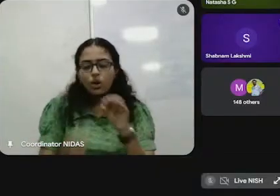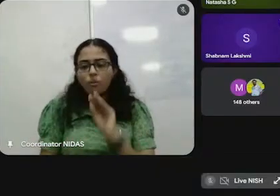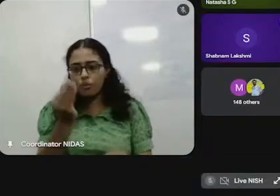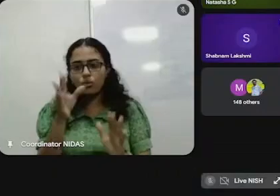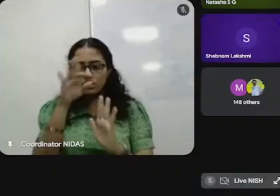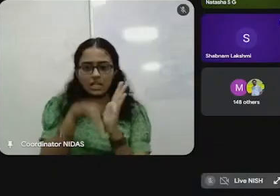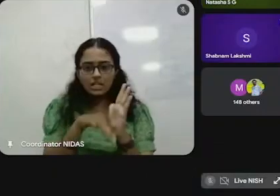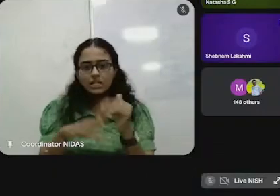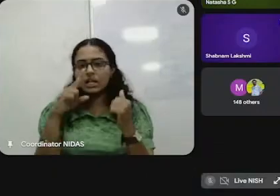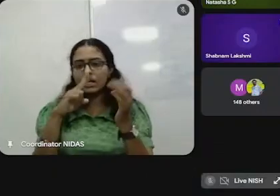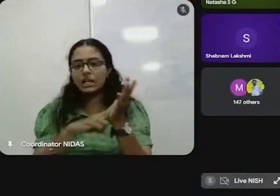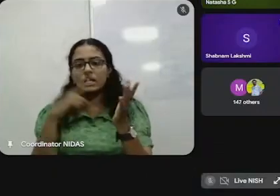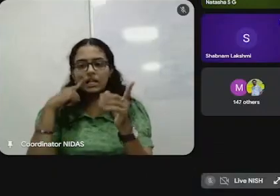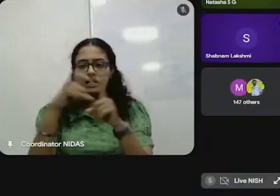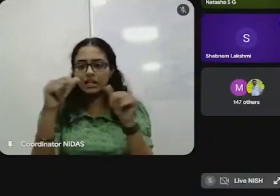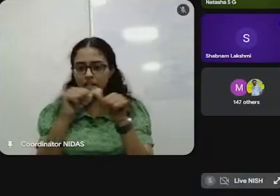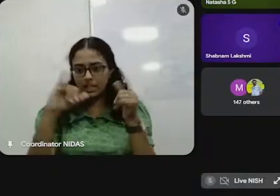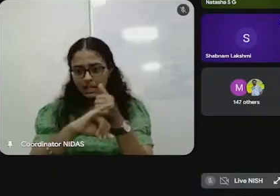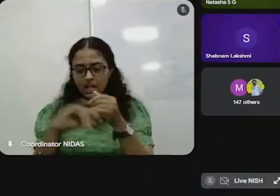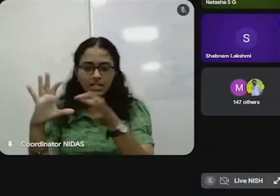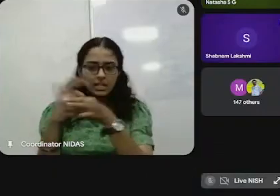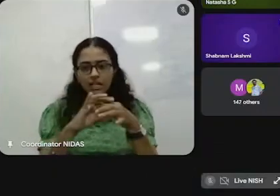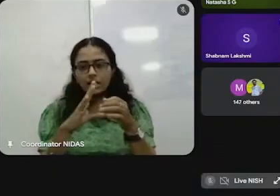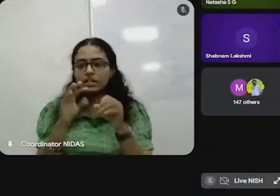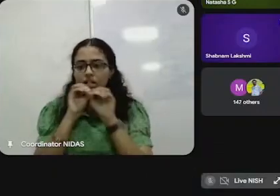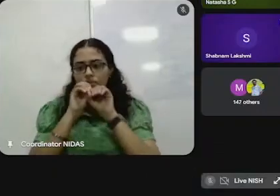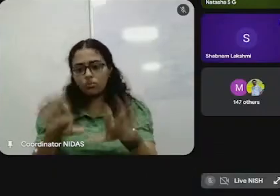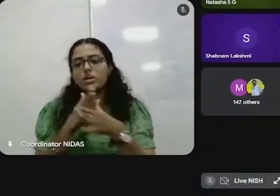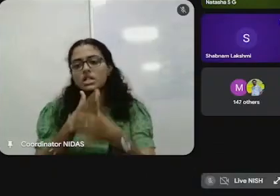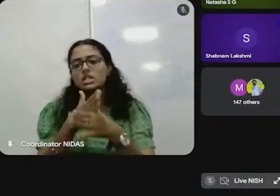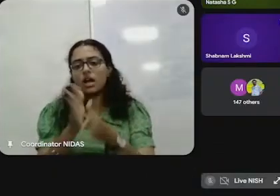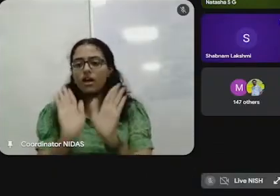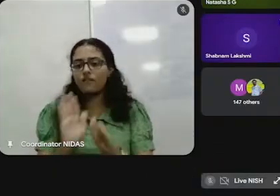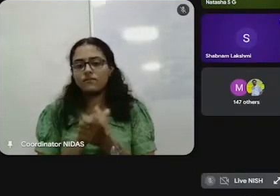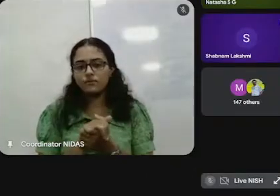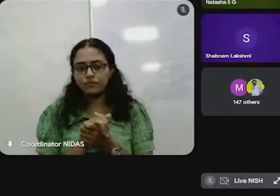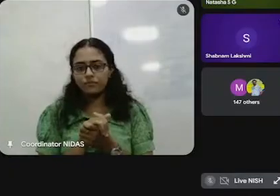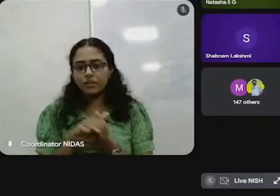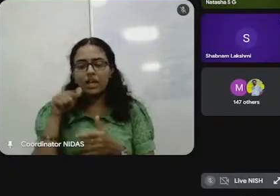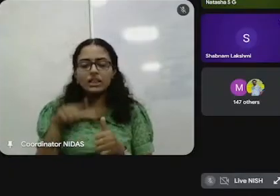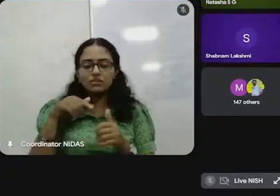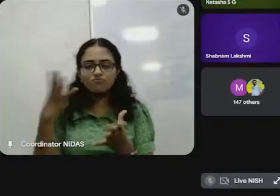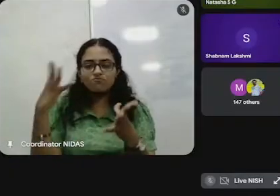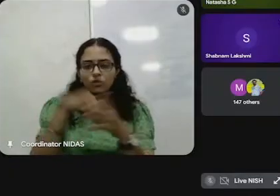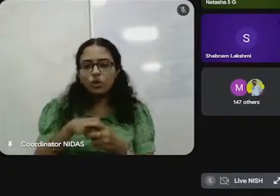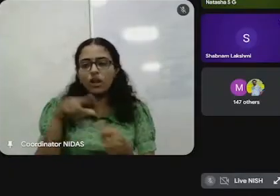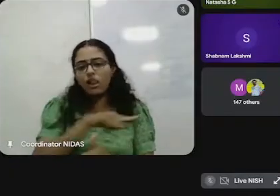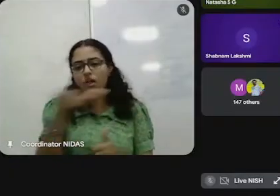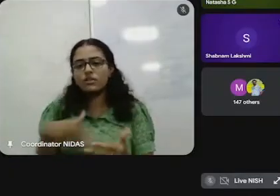ടീമുമായിട്ട് ബന്ധപ്പെടാം. നിങ്ങൾ ജോയിൻ ചെയ്തിട്ടുള്ള ഗ്രൂപ്പിലും ഈ വിവരം അറിയിക്കുന്നതായിരിക്കും. ഇന്ന് പങ്കെടുത്ത എല്ലാവർക്കും ഒരിക്കൽ